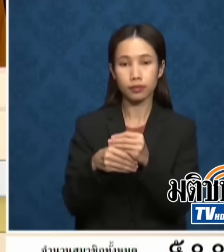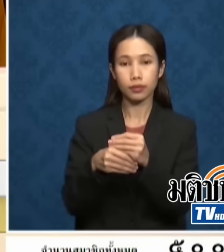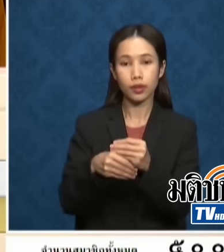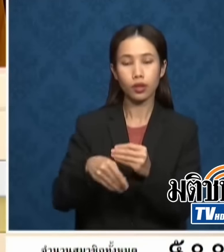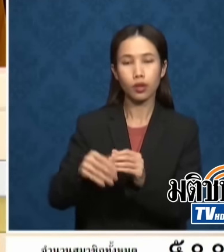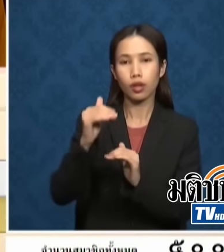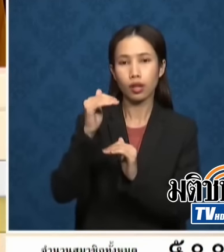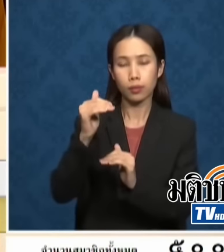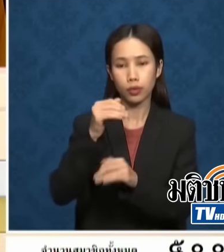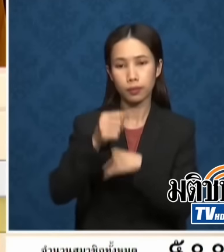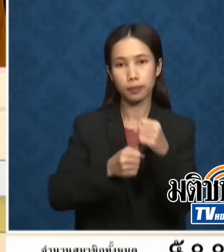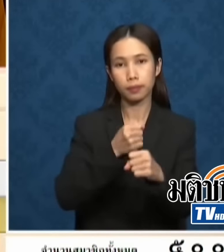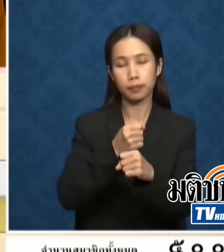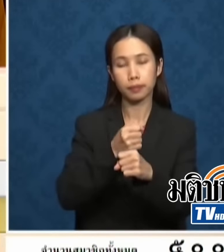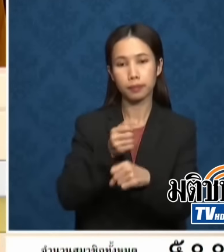ำหนดการประมง